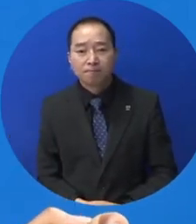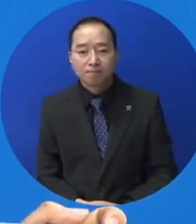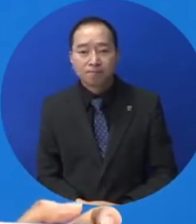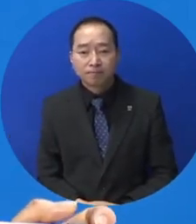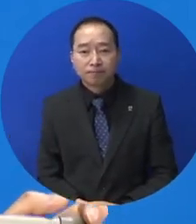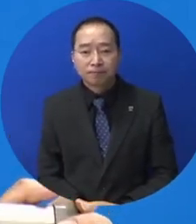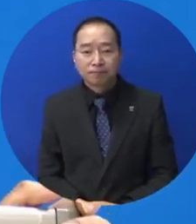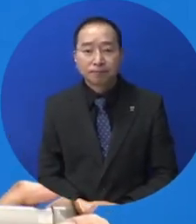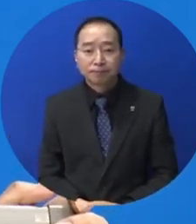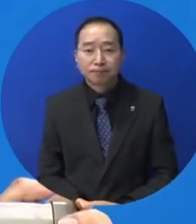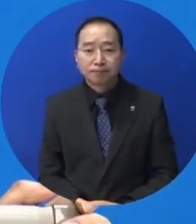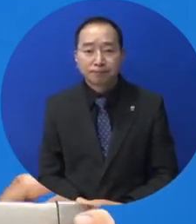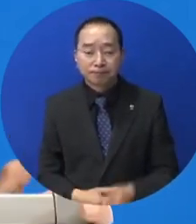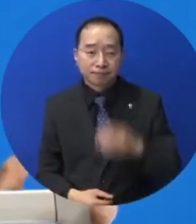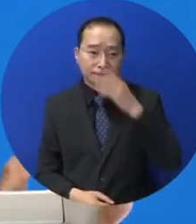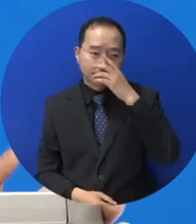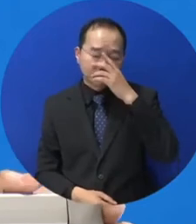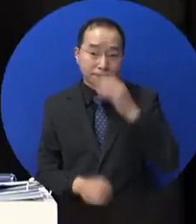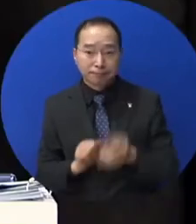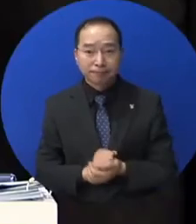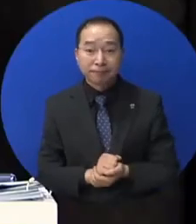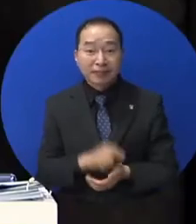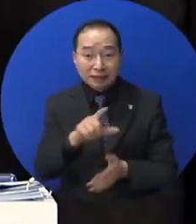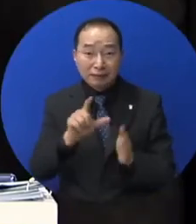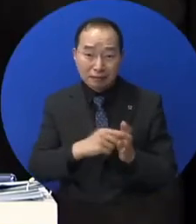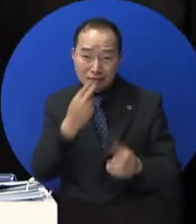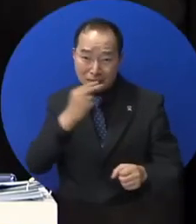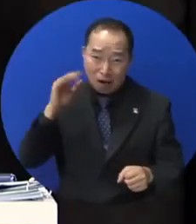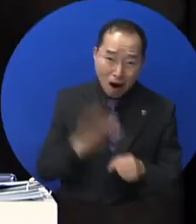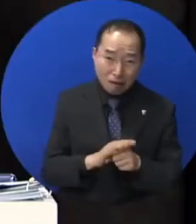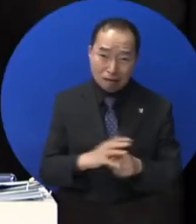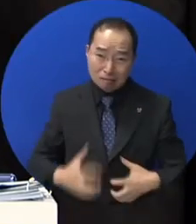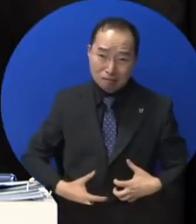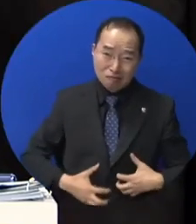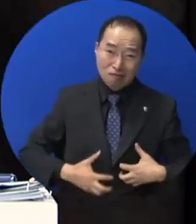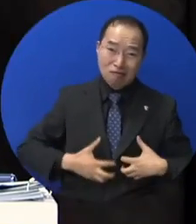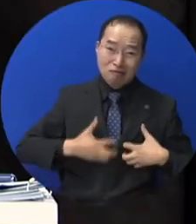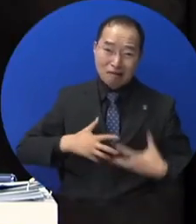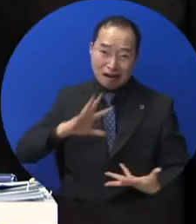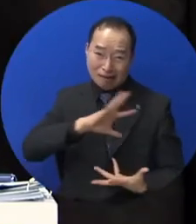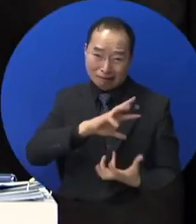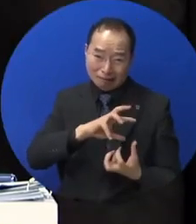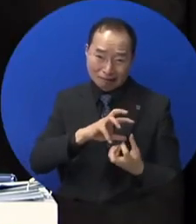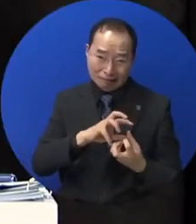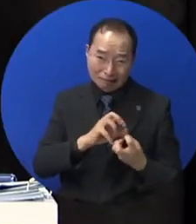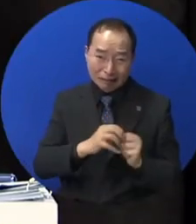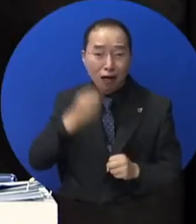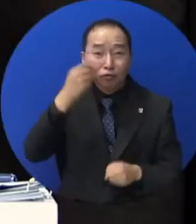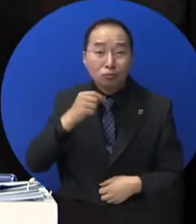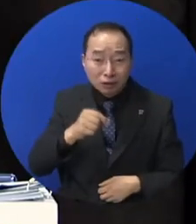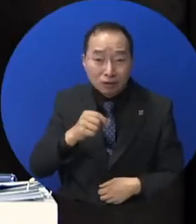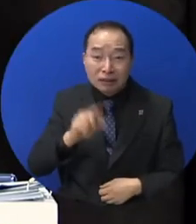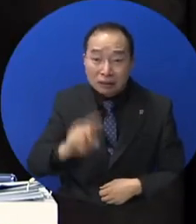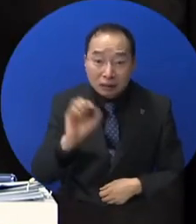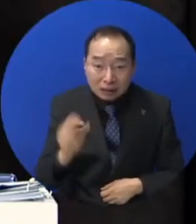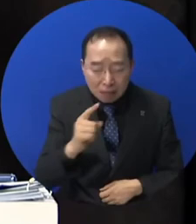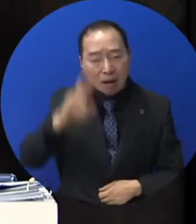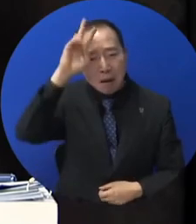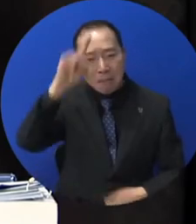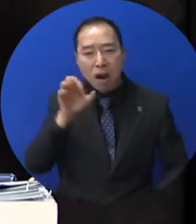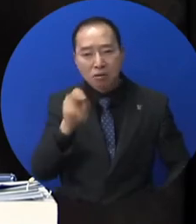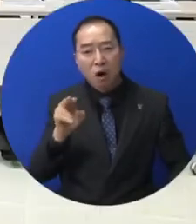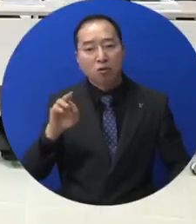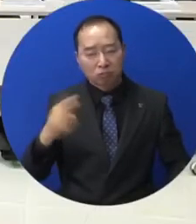났었던 기억. 그러니까 그 당시 그 억울함과 분노를 응축해서 오늘날 박영선 후보가 된 거 아니겠습니까? 박수